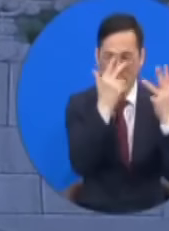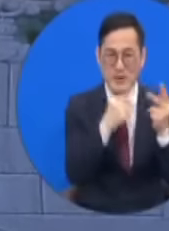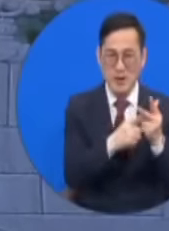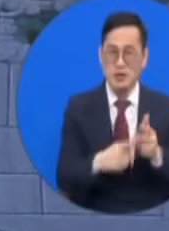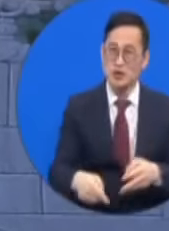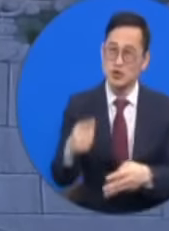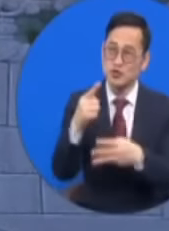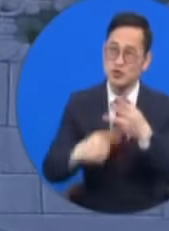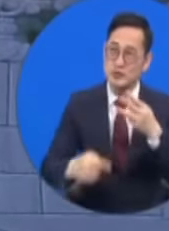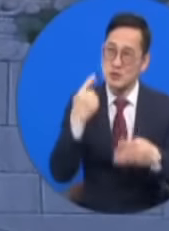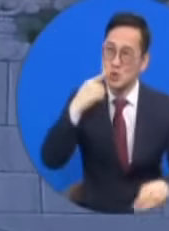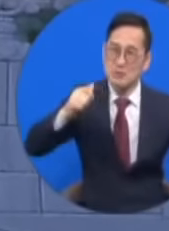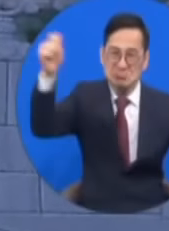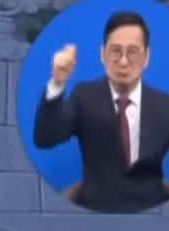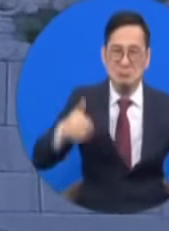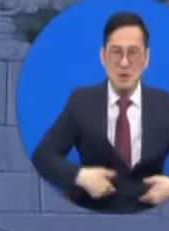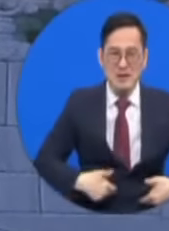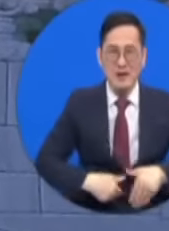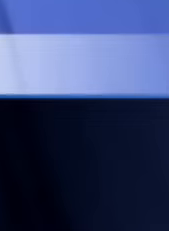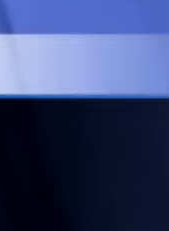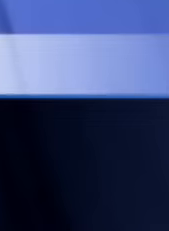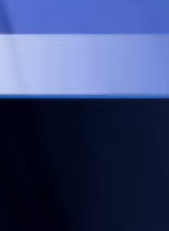된다라고도 말했습니다. 들어보시죠.